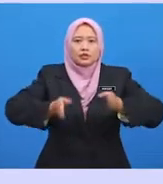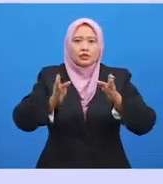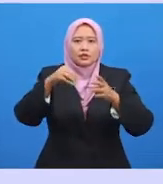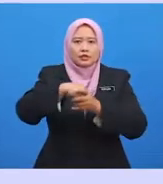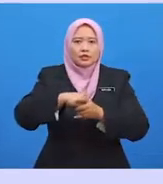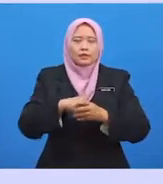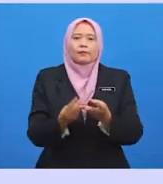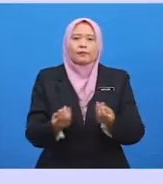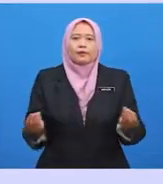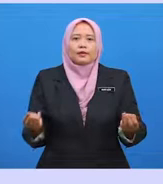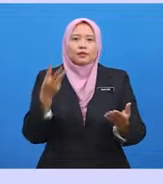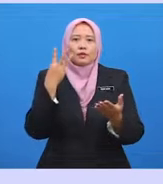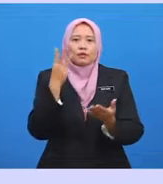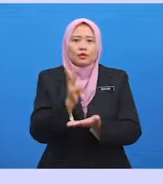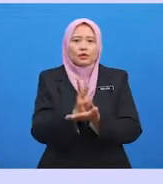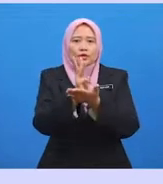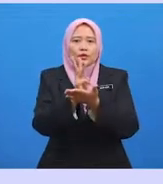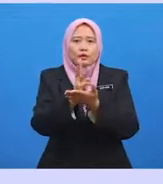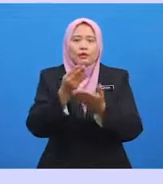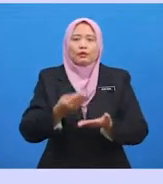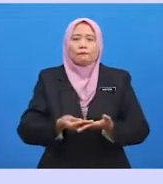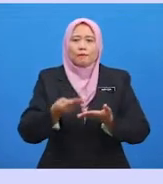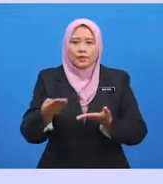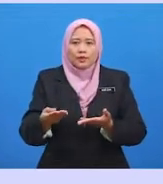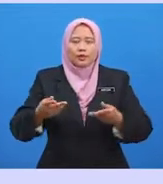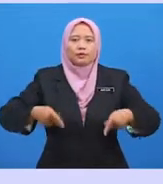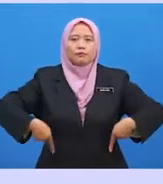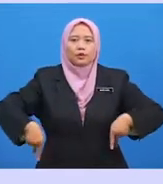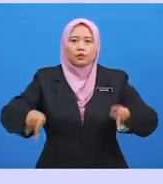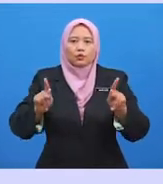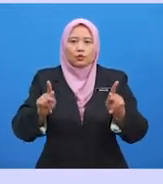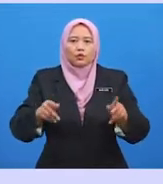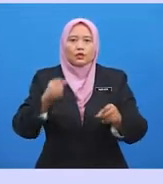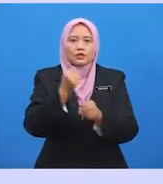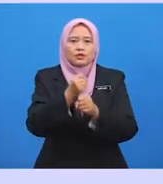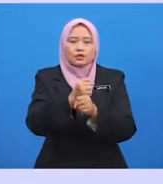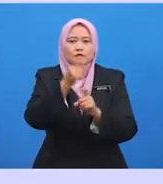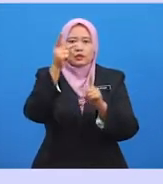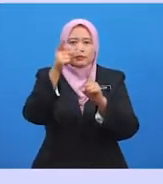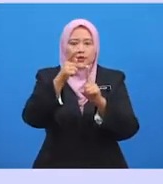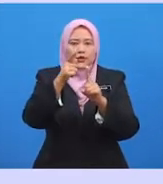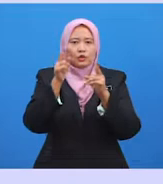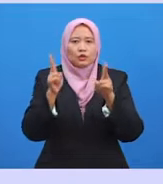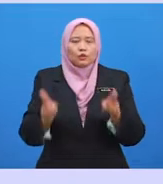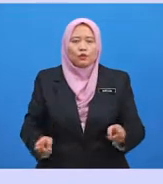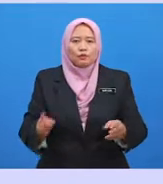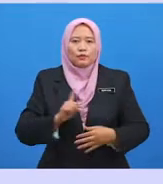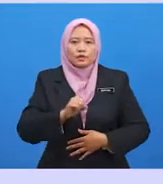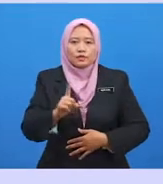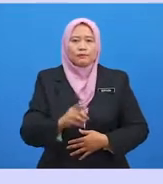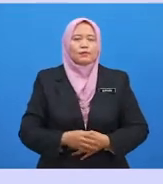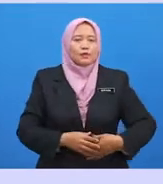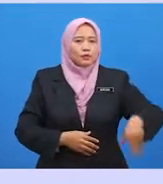pekerjaan kepada umat Islam sekaligus meningkatkan taraf hidup rakyat ketiga